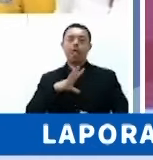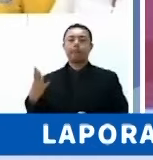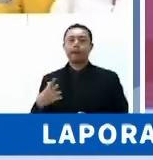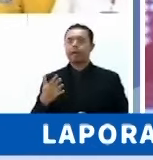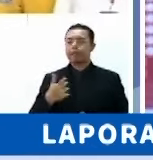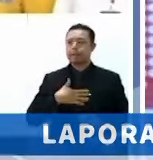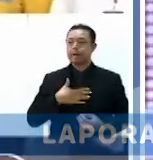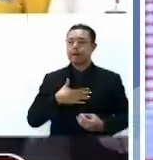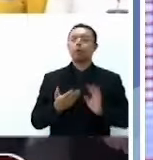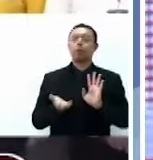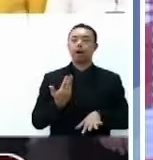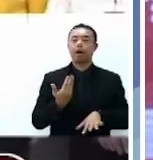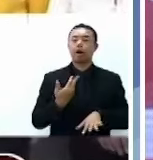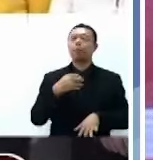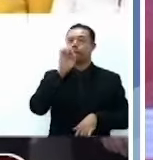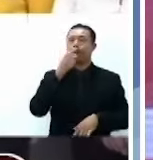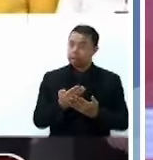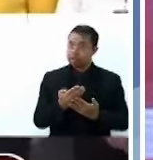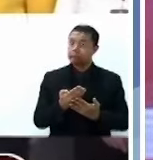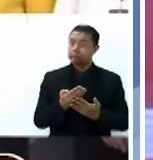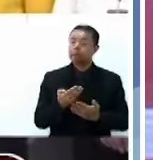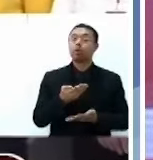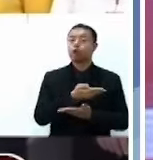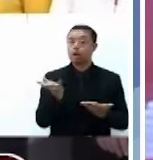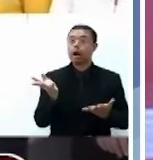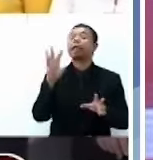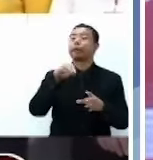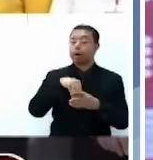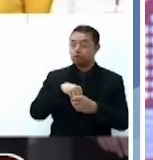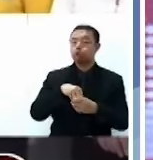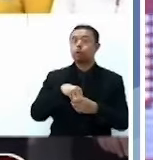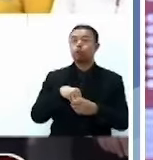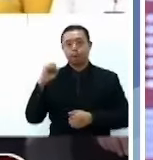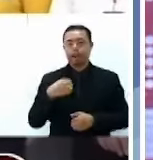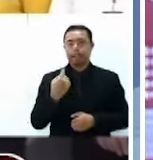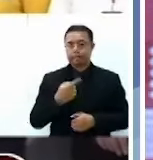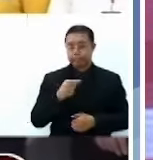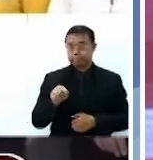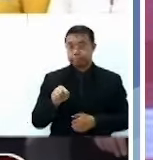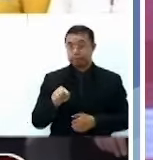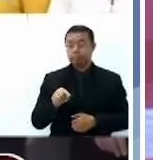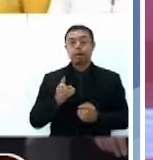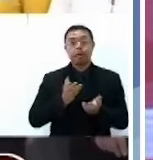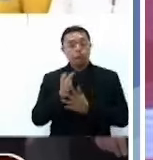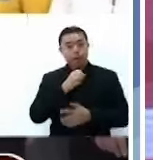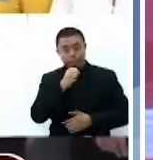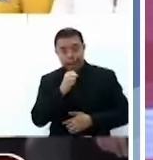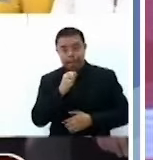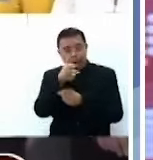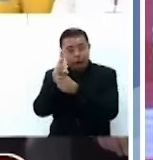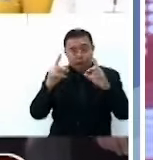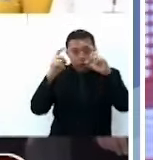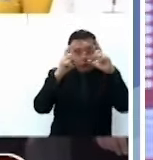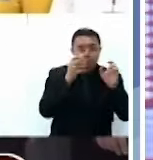perlahan tetapi harus pasti. Kalau kita lakukan pelan-pelan untuk